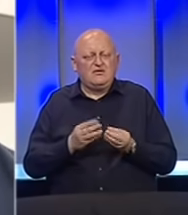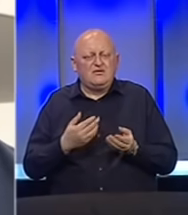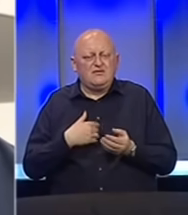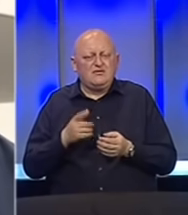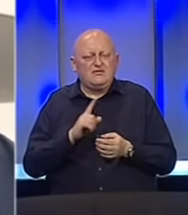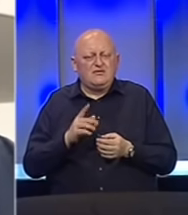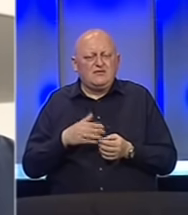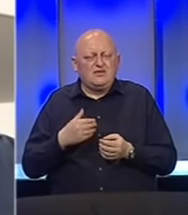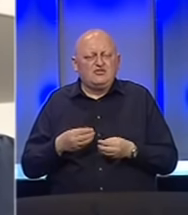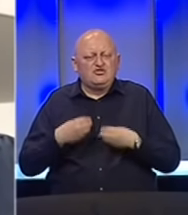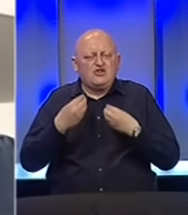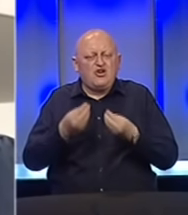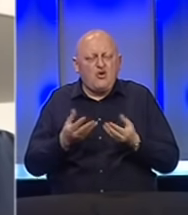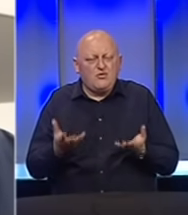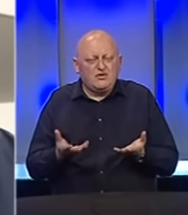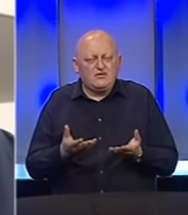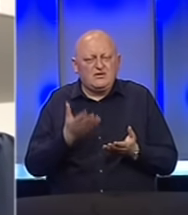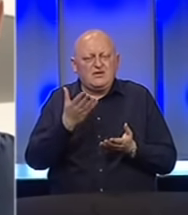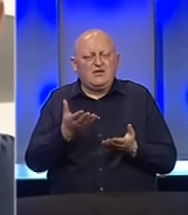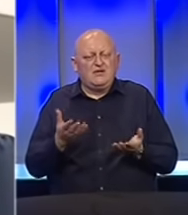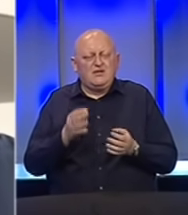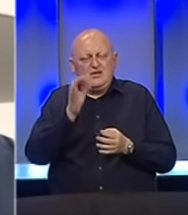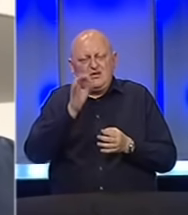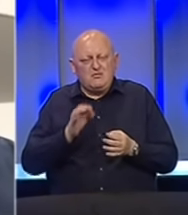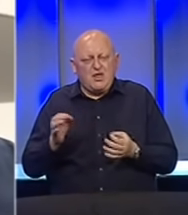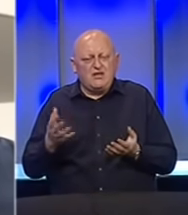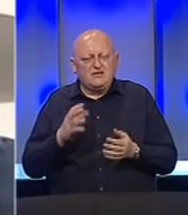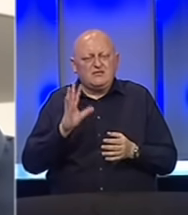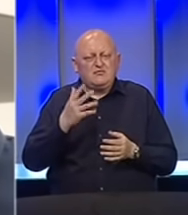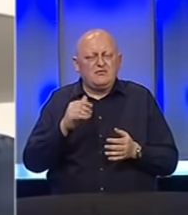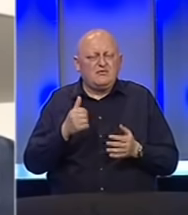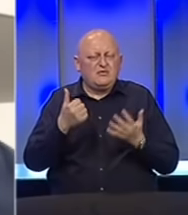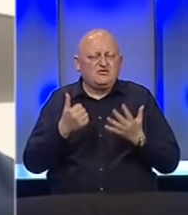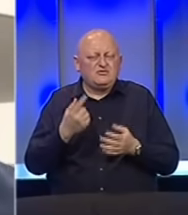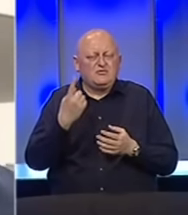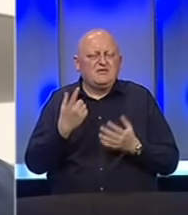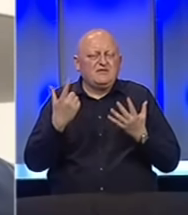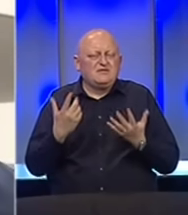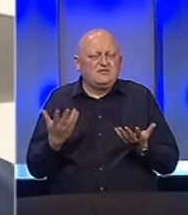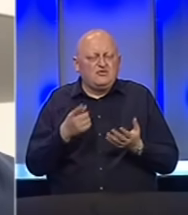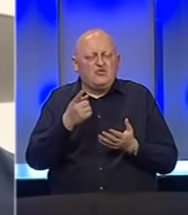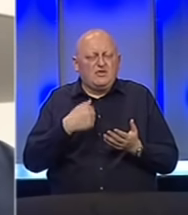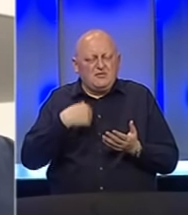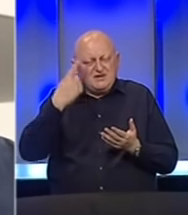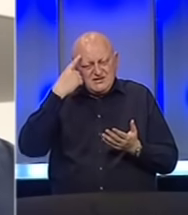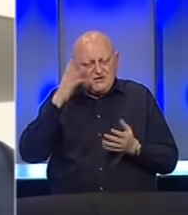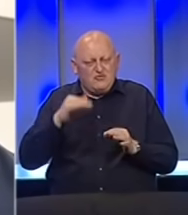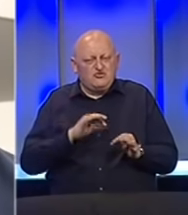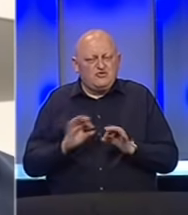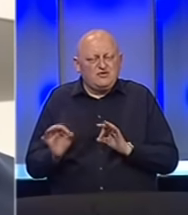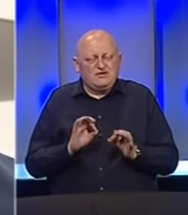se niko neće da obrati da kaže, evo ga, ne znam, plan je neki 15.6., 1.7. i to je to, da mi znamo da se